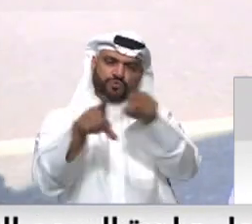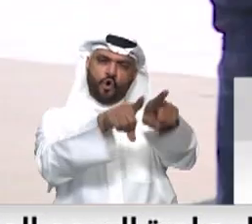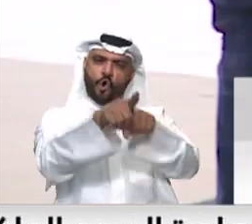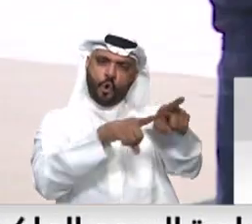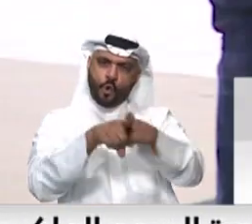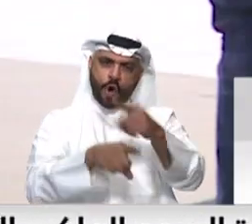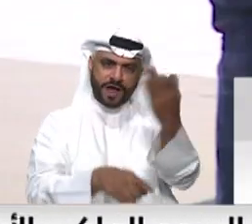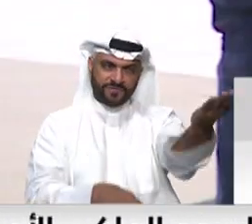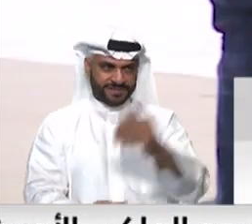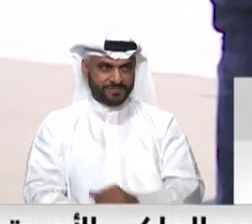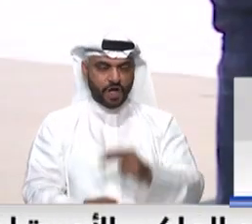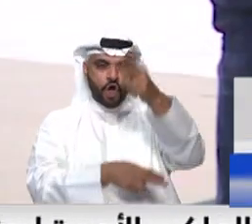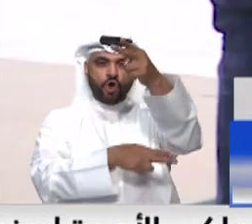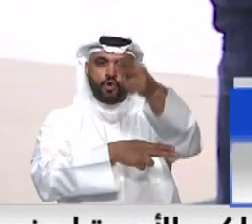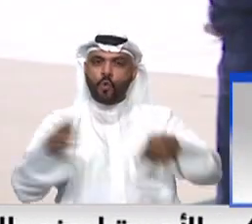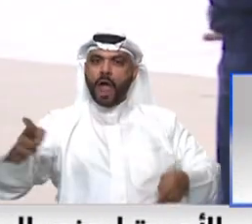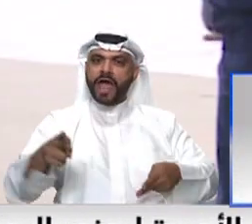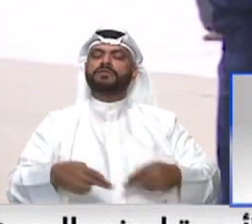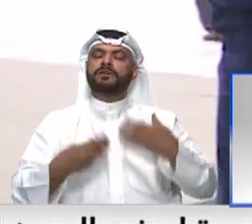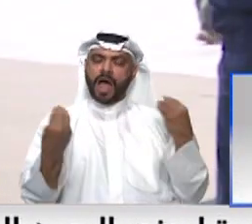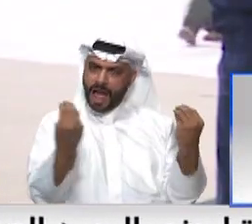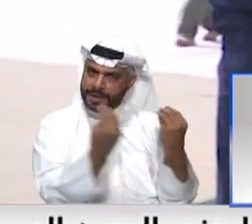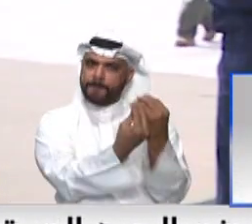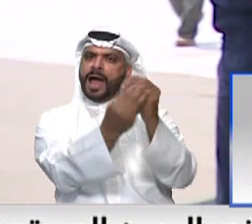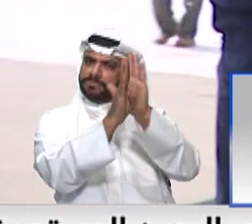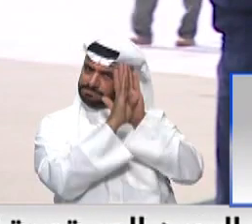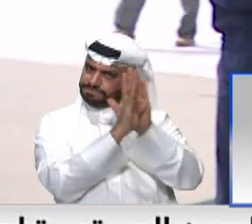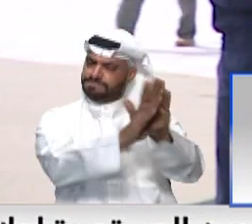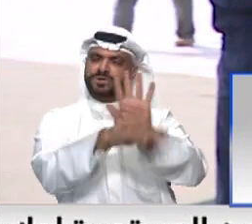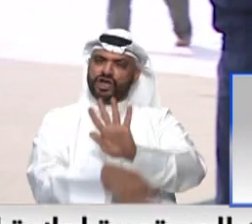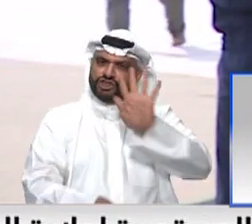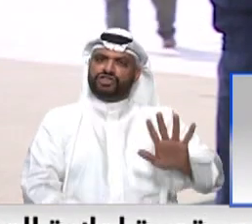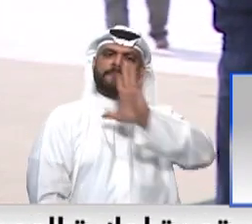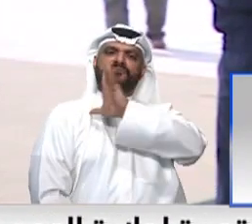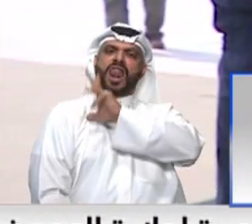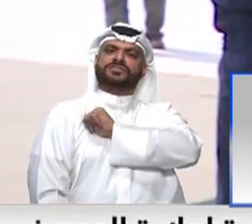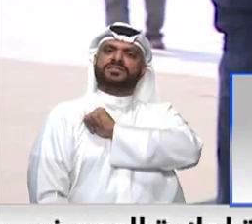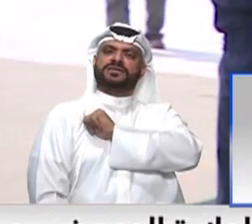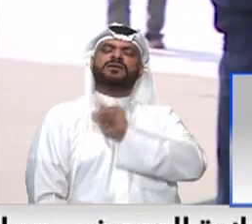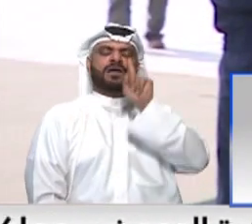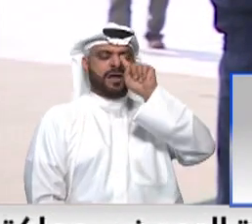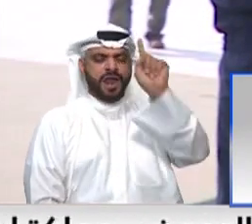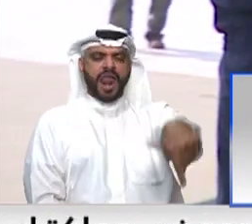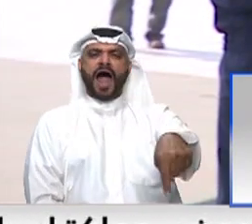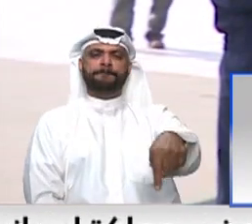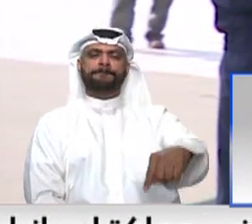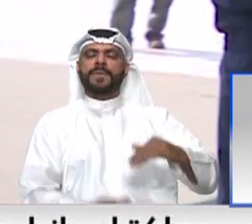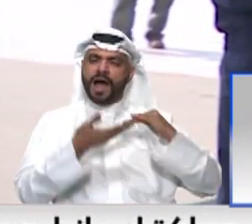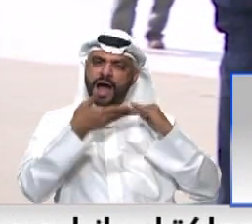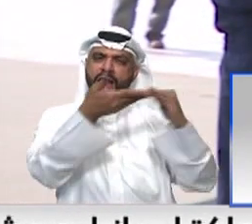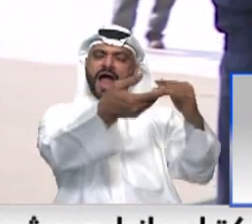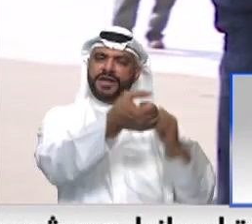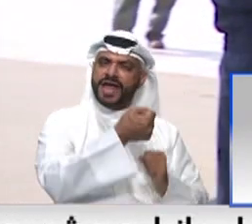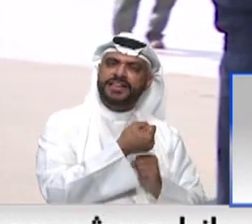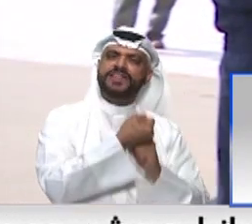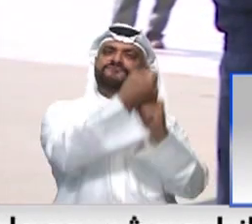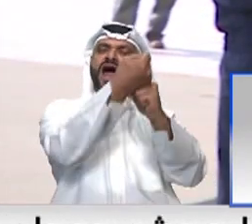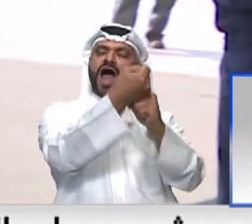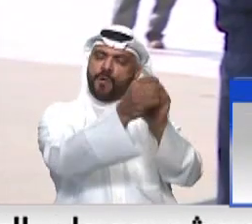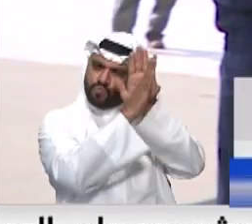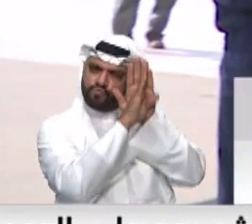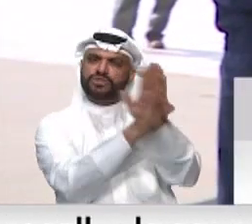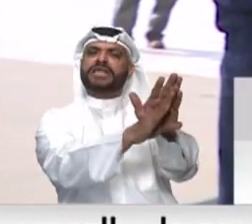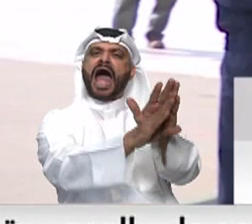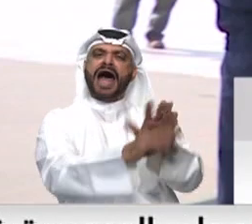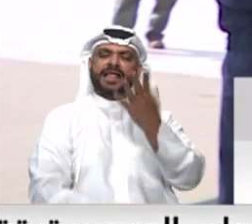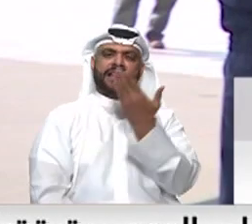غزة. الكويت بجانب الشعب الفلسطيني من أول يوم في هذه المحنة اللي تعرضت لها، وكانت المساعدات